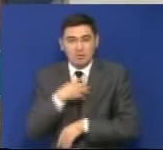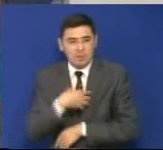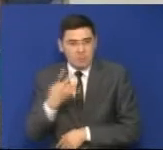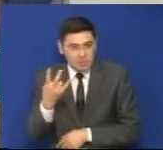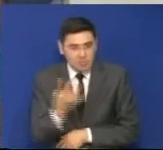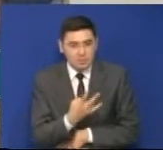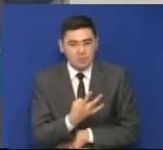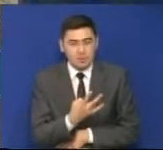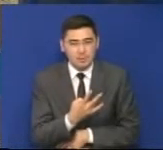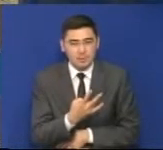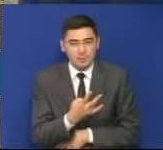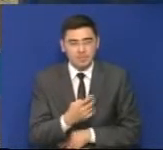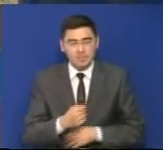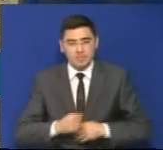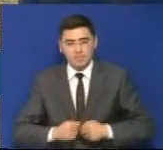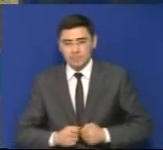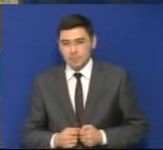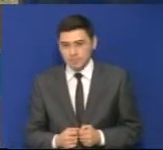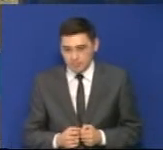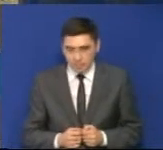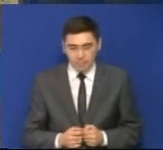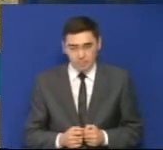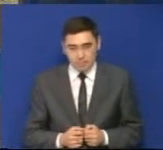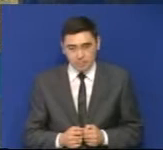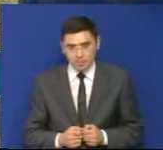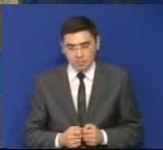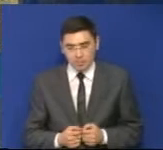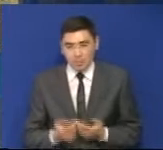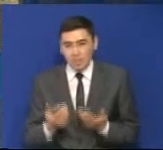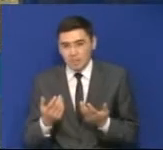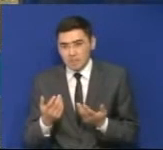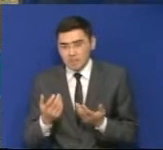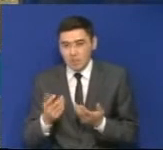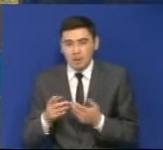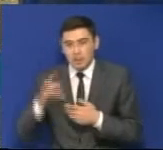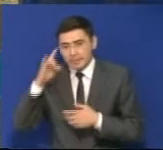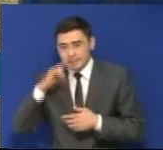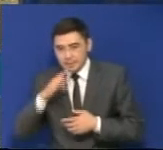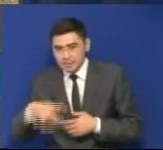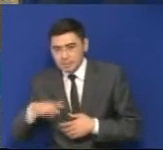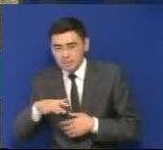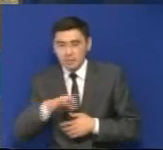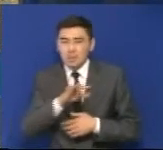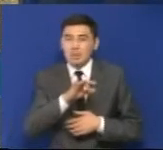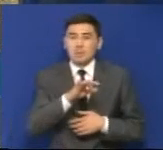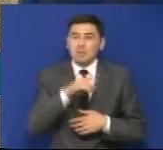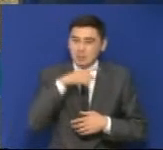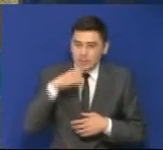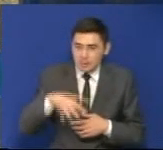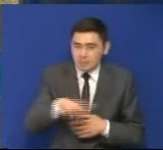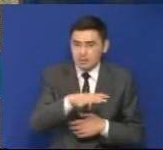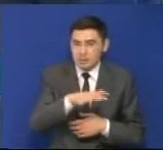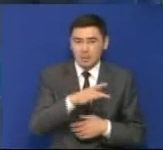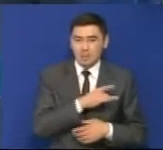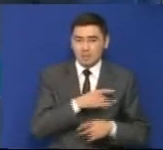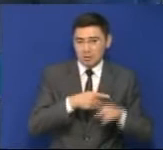судеб истории предназначена нам. Тағдырдың жазуымен, тарихтың талқысымен бізге Ресеймен бірге интеграциялық үрдістердің